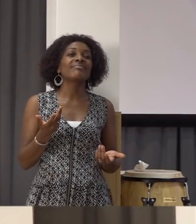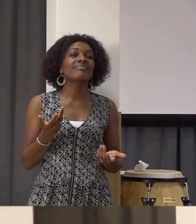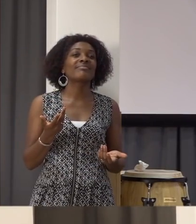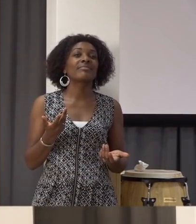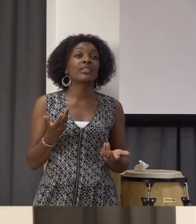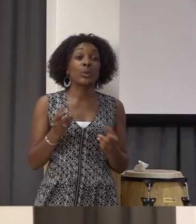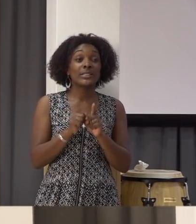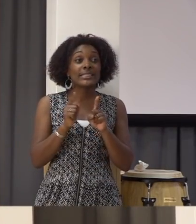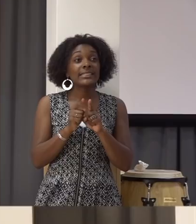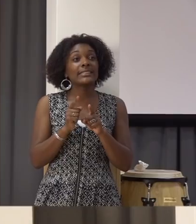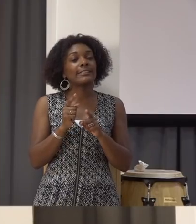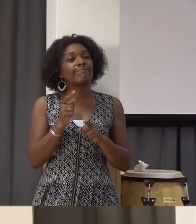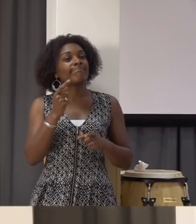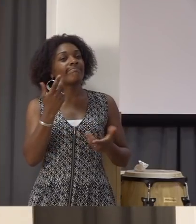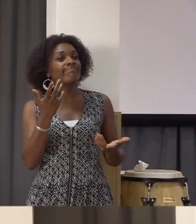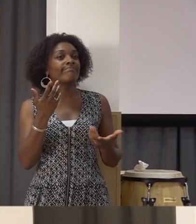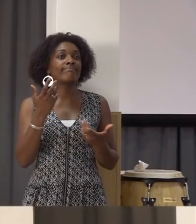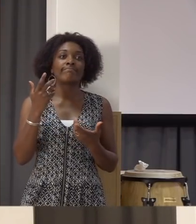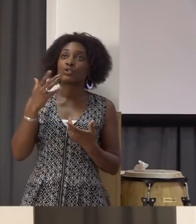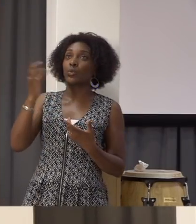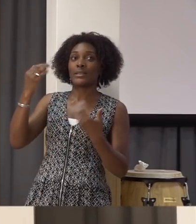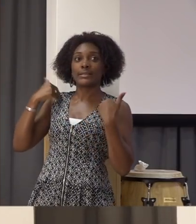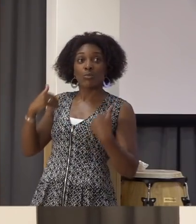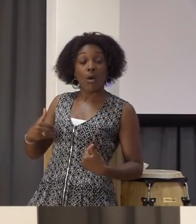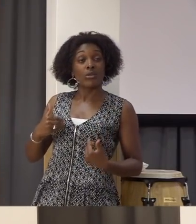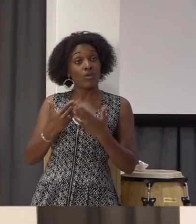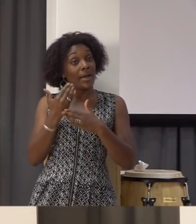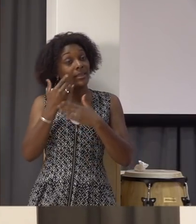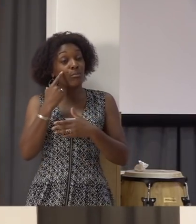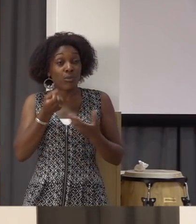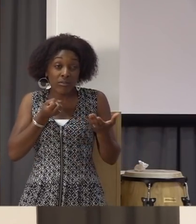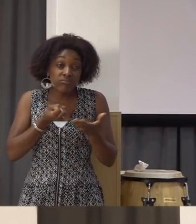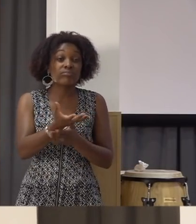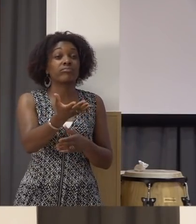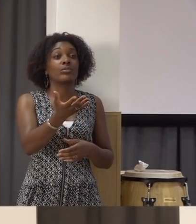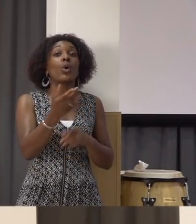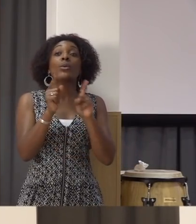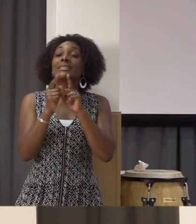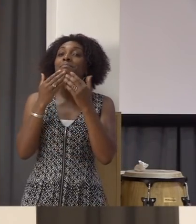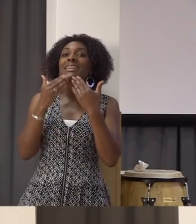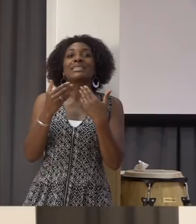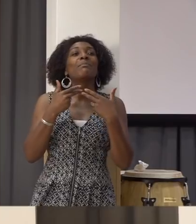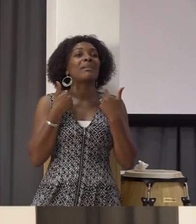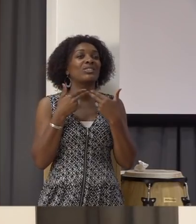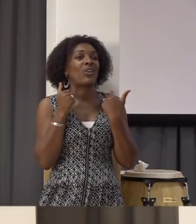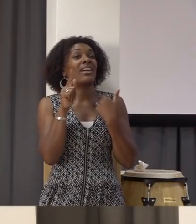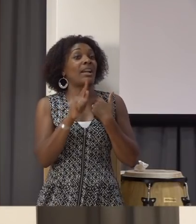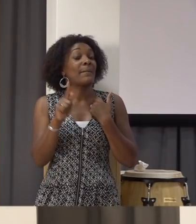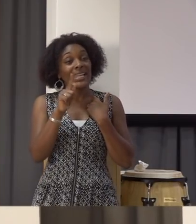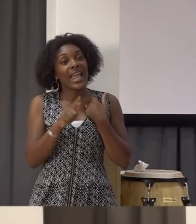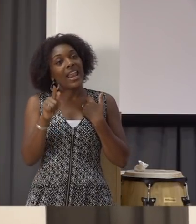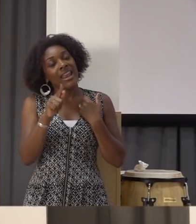et pour son choix de se servir de moi comme un canal ce matin. Et je bénis le pasteur Gabriel qui a